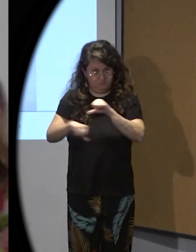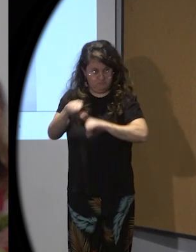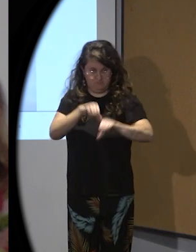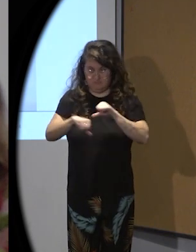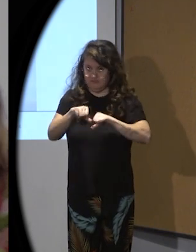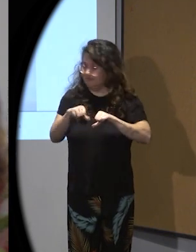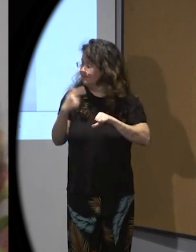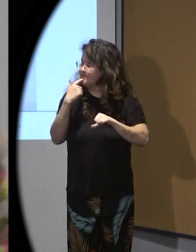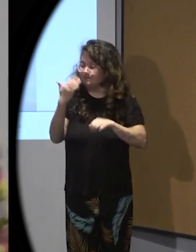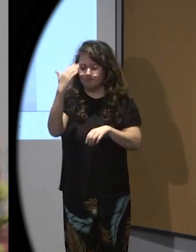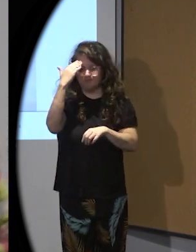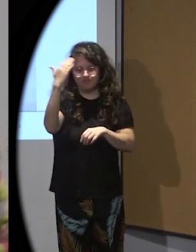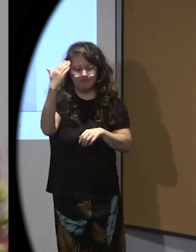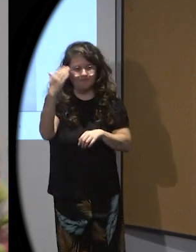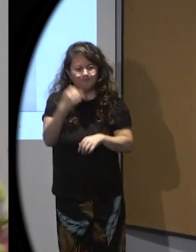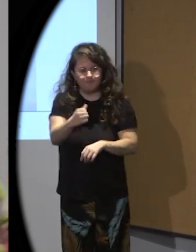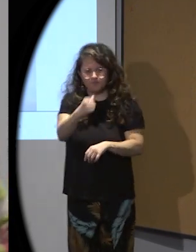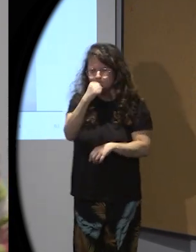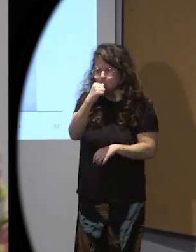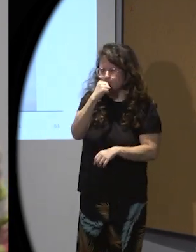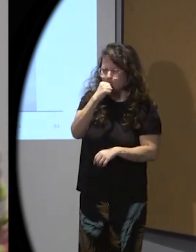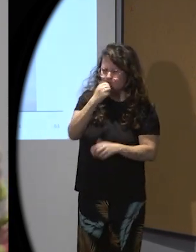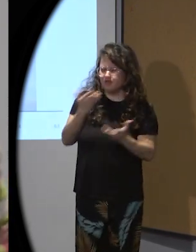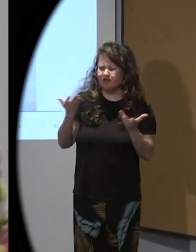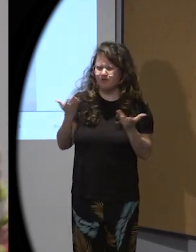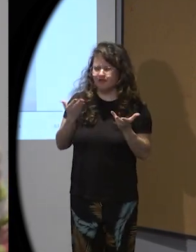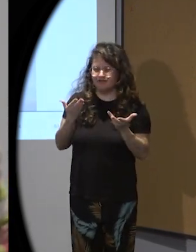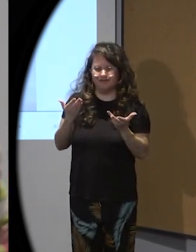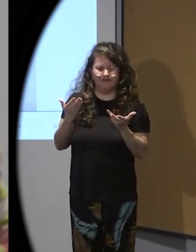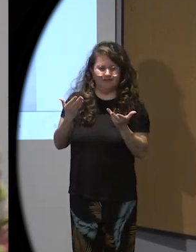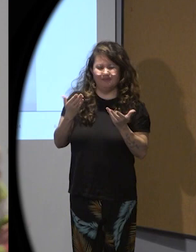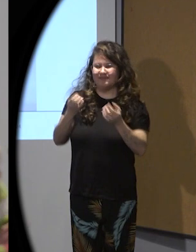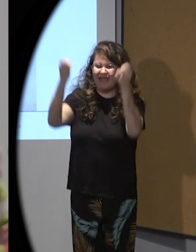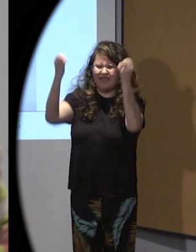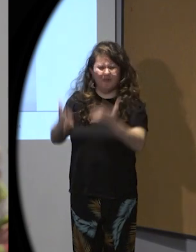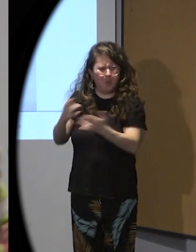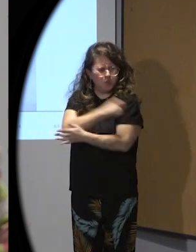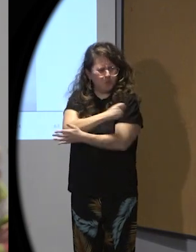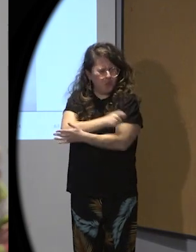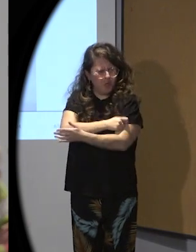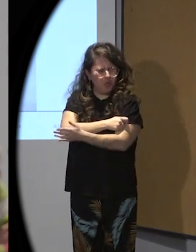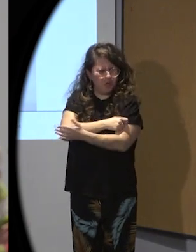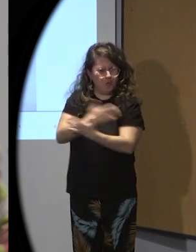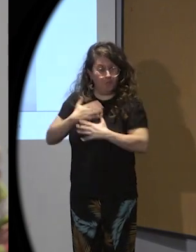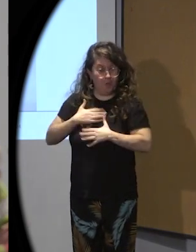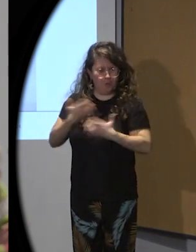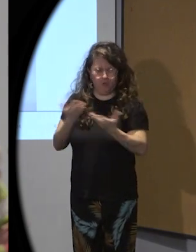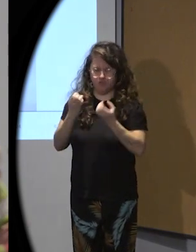on va dire en extrême, ce qu'on a toujours un petit peu en hantise sur des événements sportifs, ça va être ce qu'on